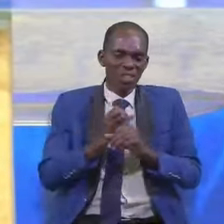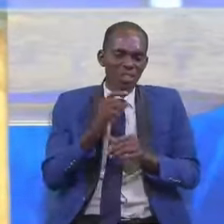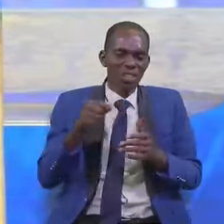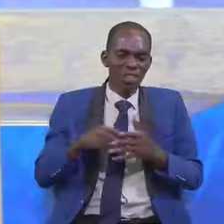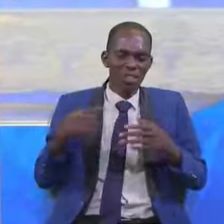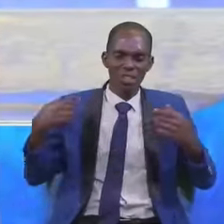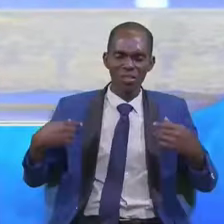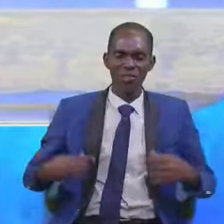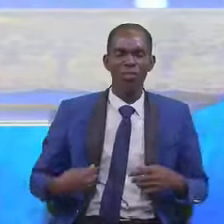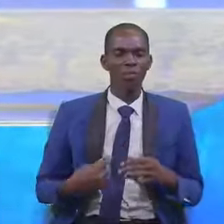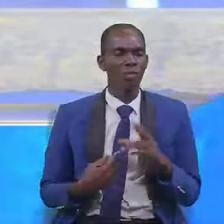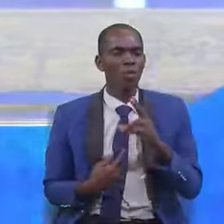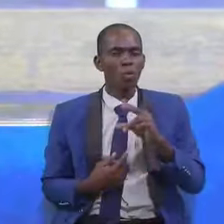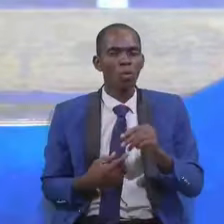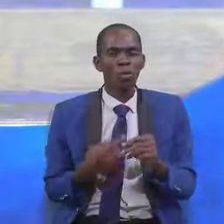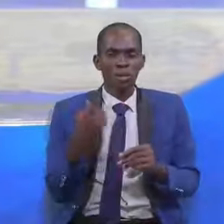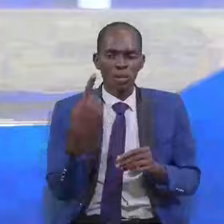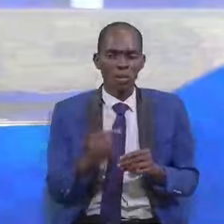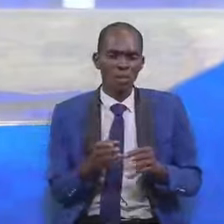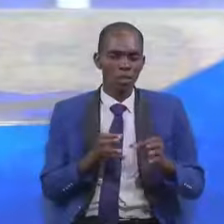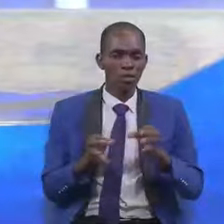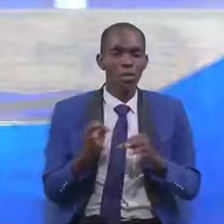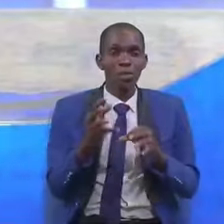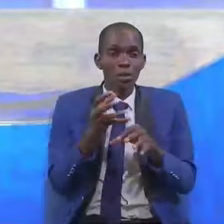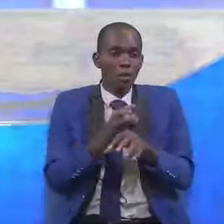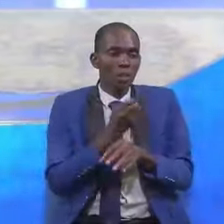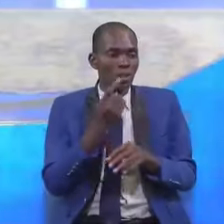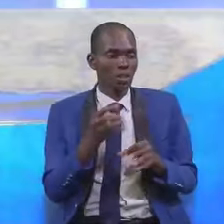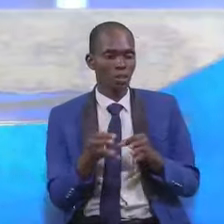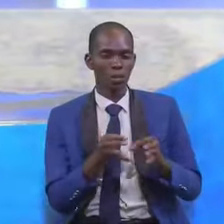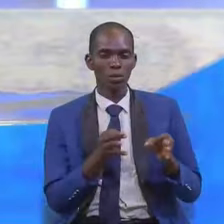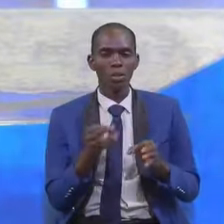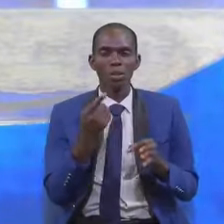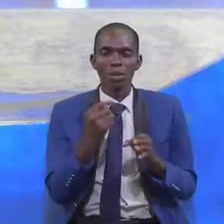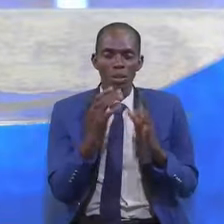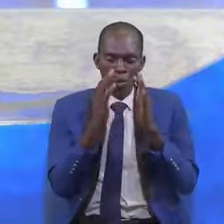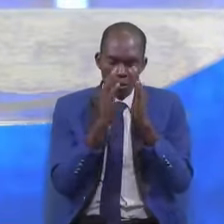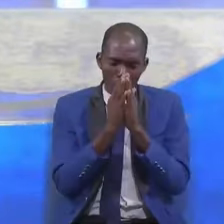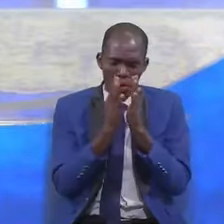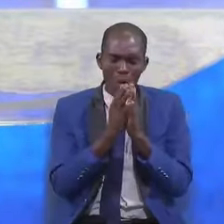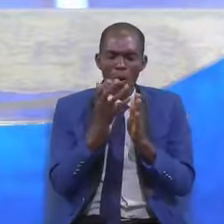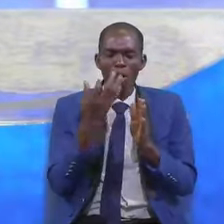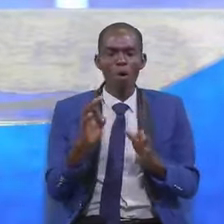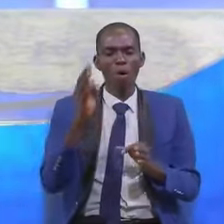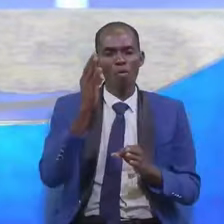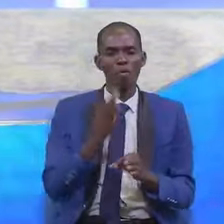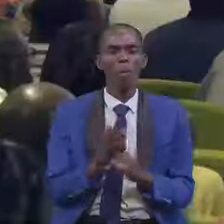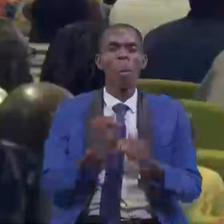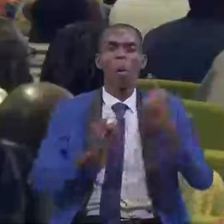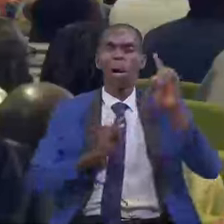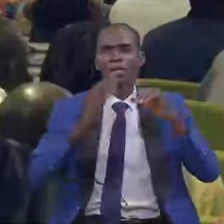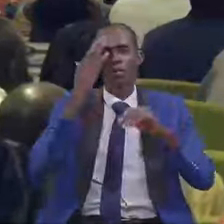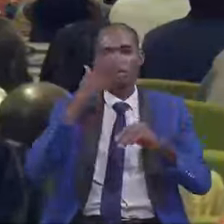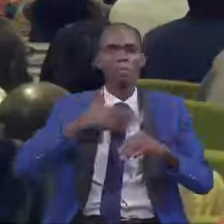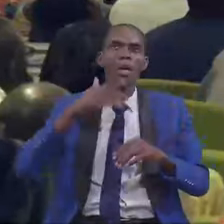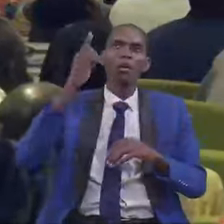prescription, il faut prendre la prescription, la prière de la foi. Je sais que mon Dieu est capable, je